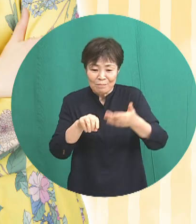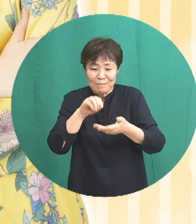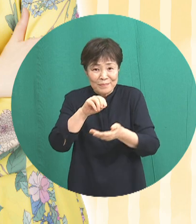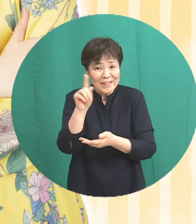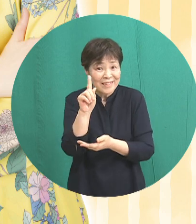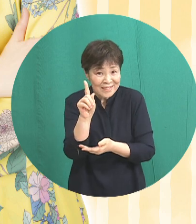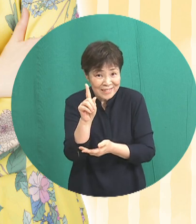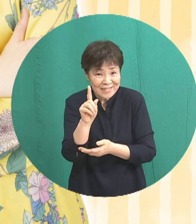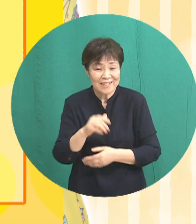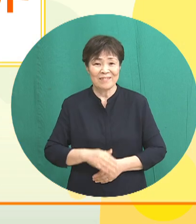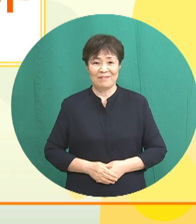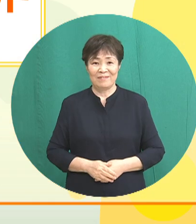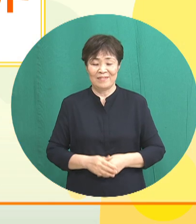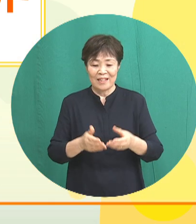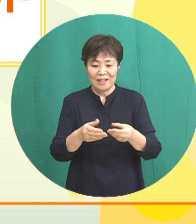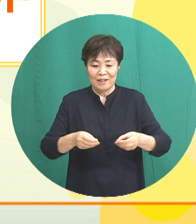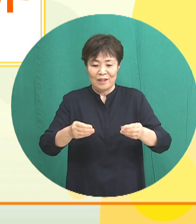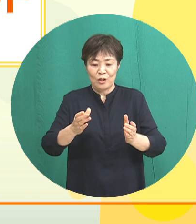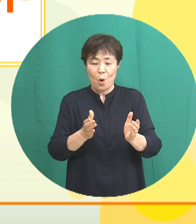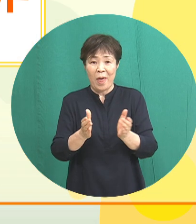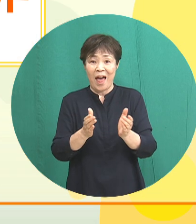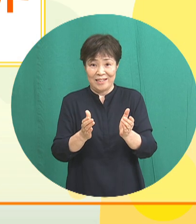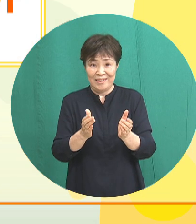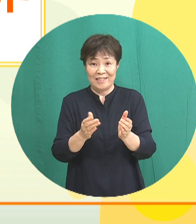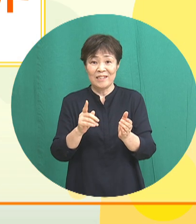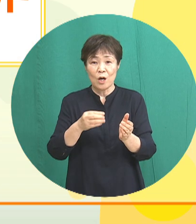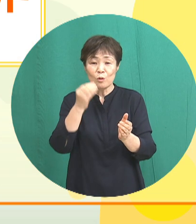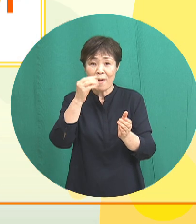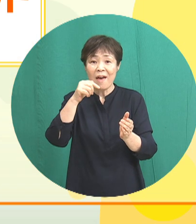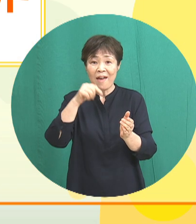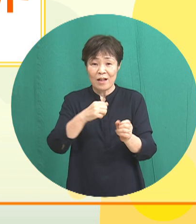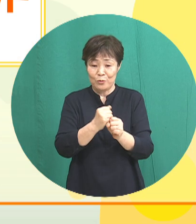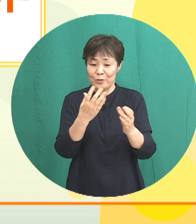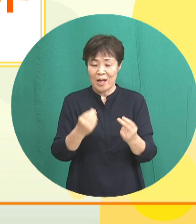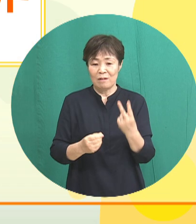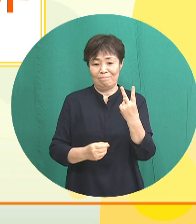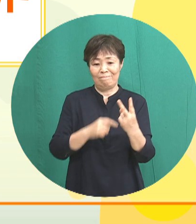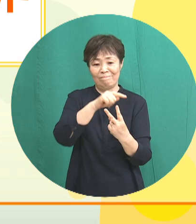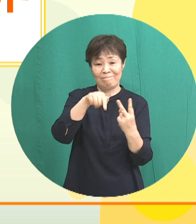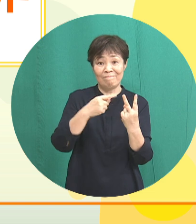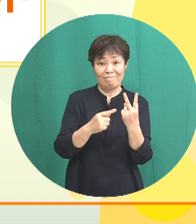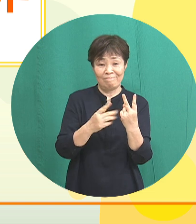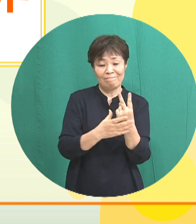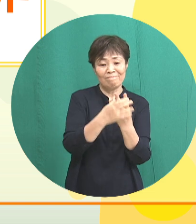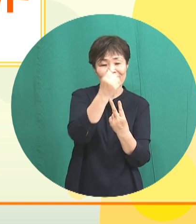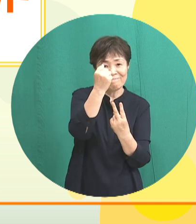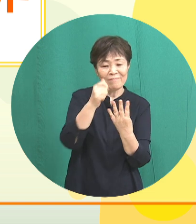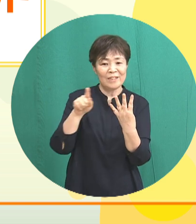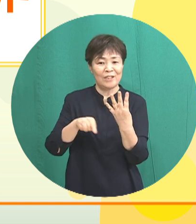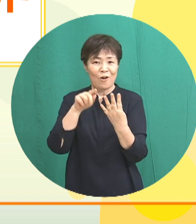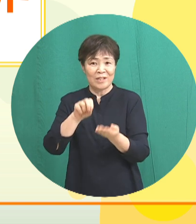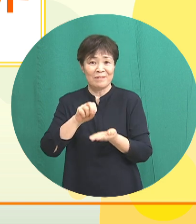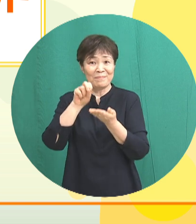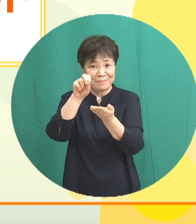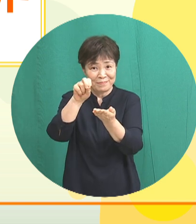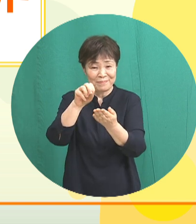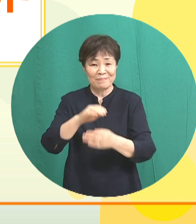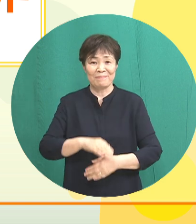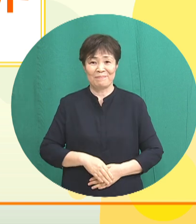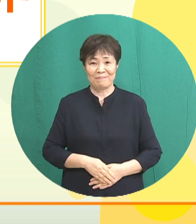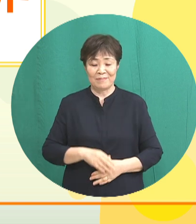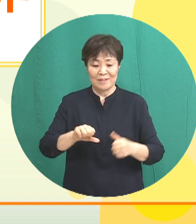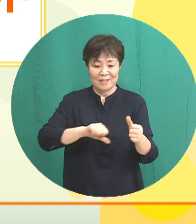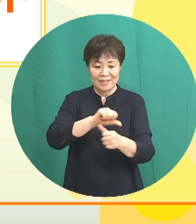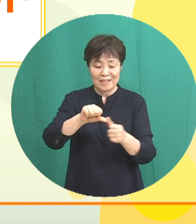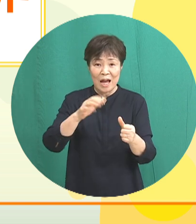プレゼントです。 砥部焼の窯元、梅の瀬窯のフリーカップ2個セットを4名の方に。